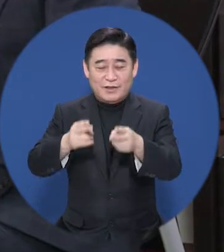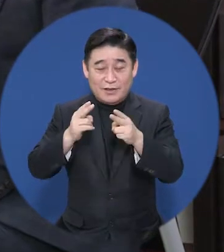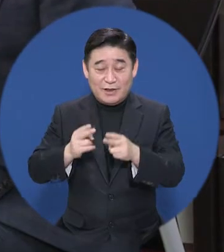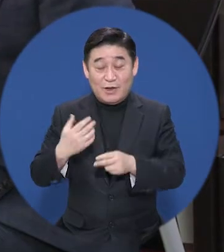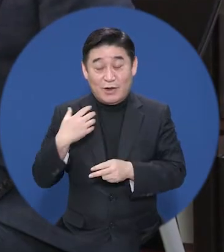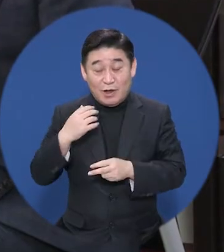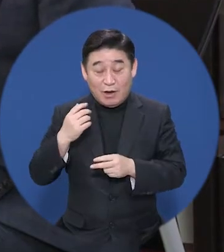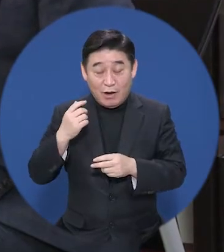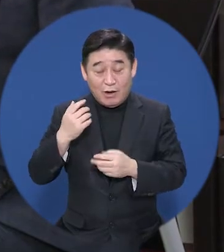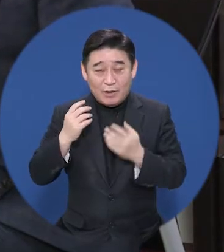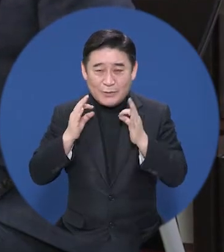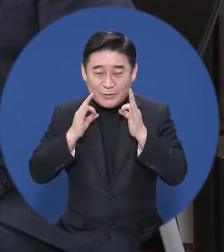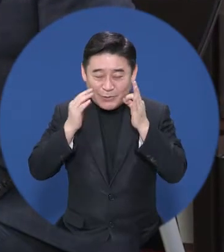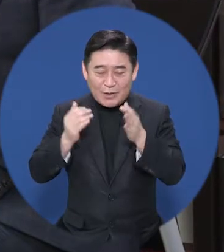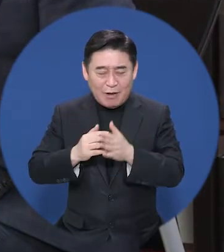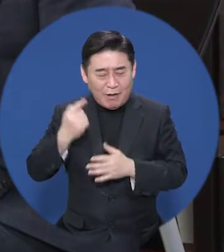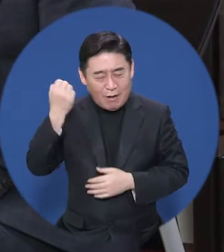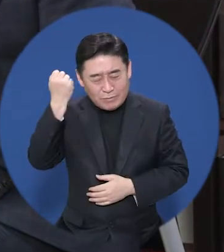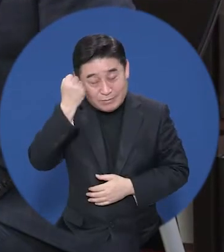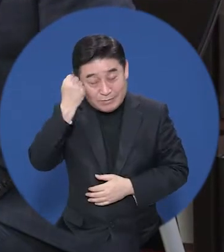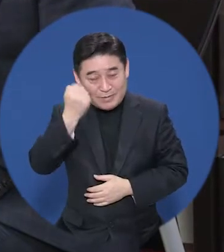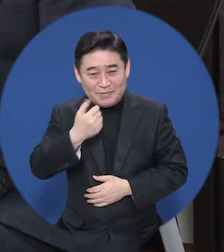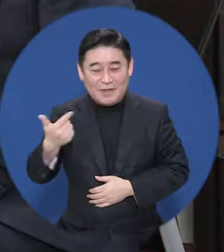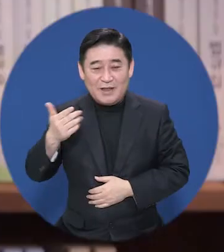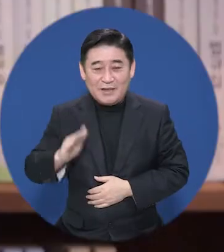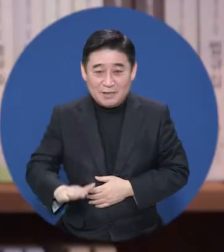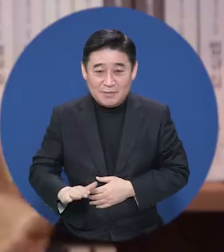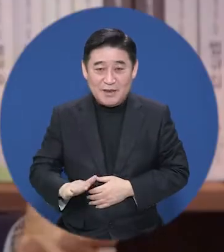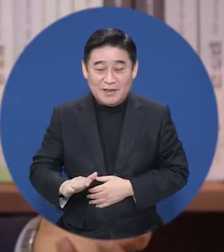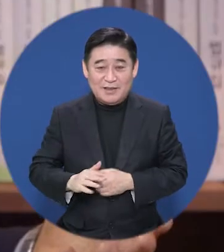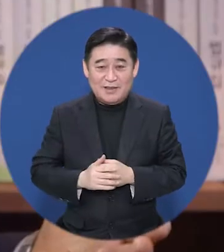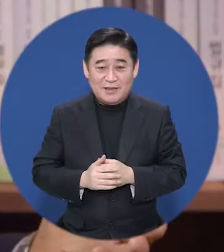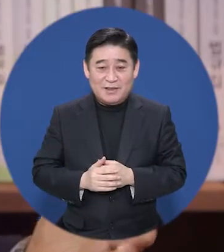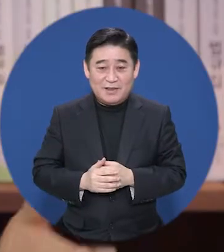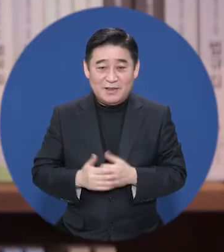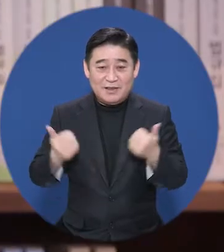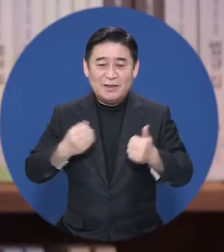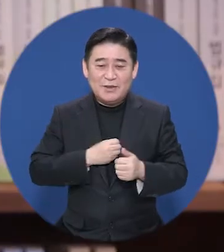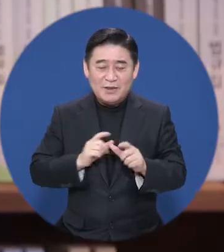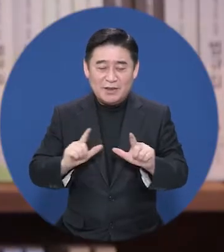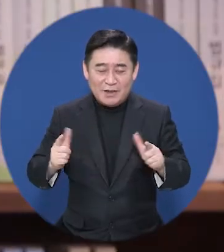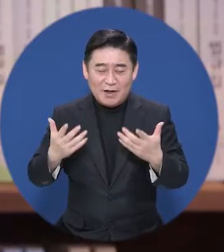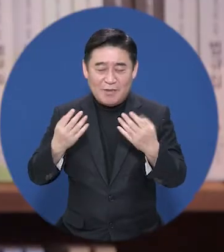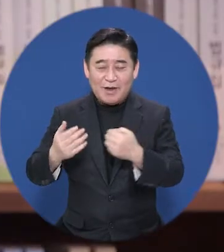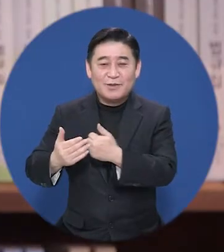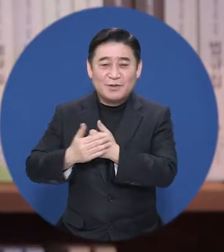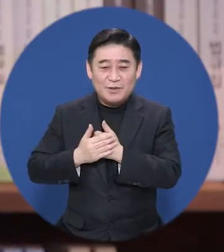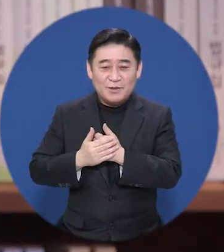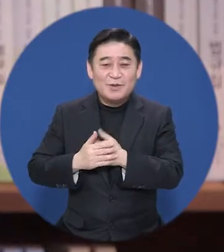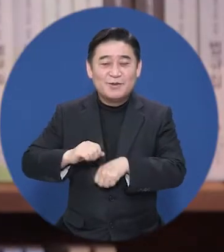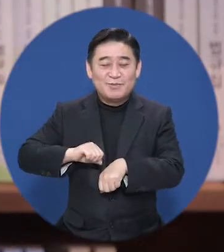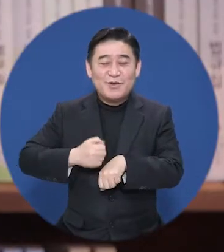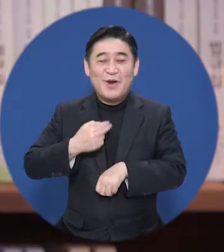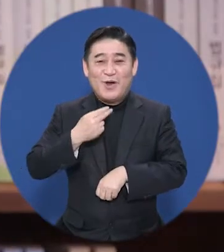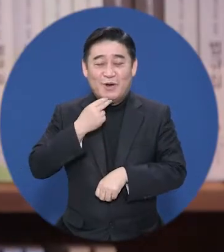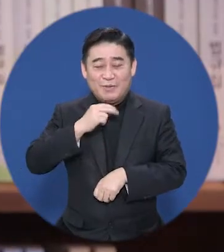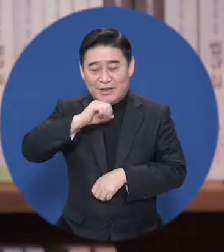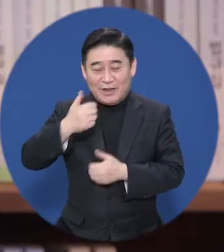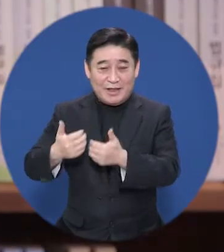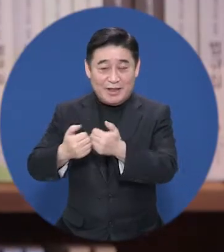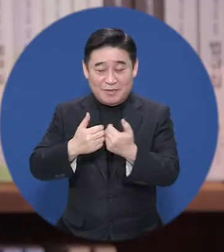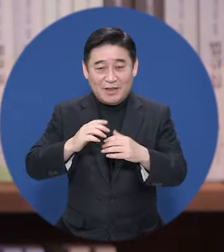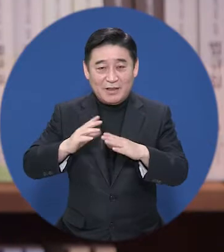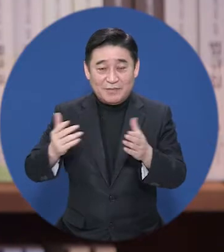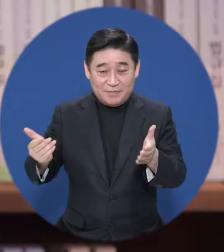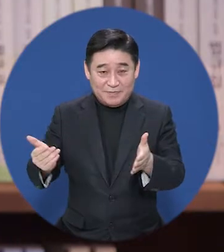했습니다. 머리 엄청 아프셨죠? 네, 많이 네. 아팠지만은 그래도 또 우리 네. 의원님들이 많이 도와주셔가지고 크게 무리 없이 예산 심사가